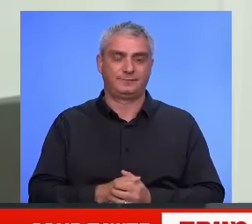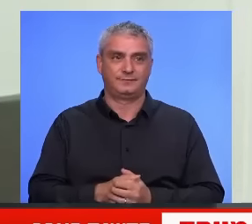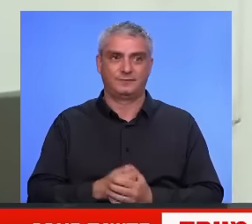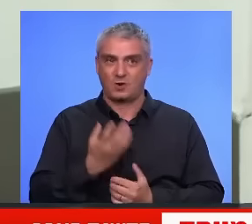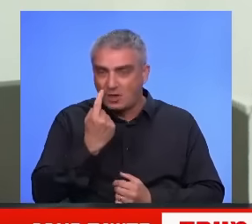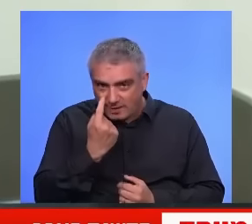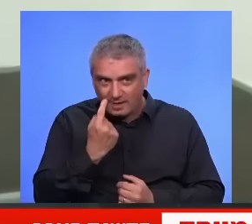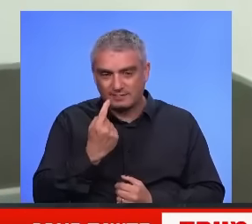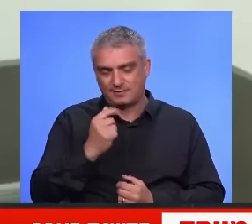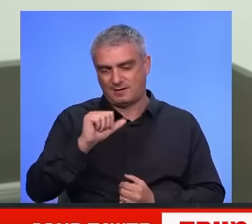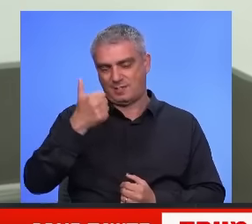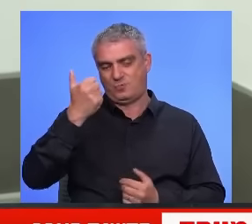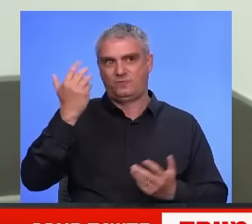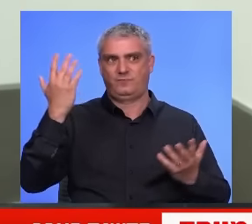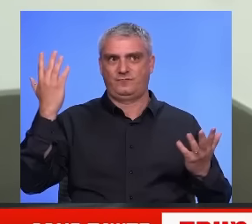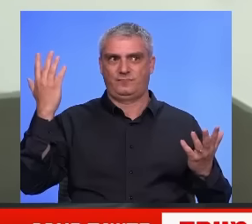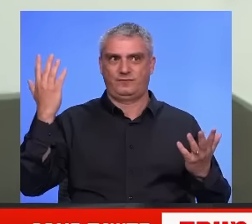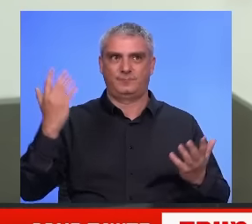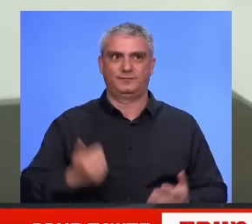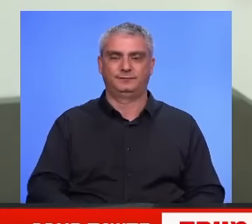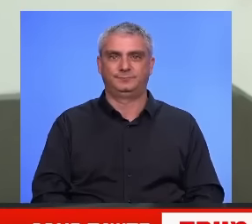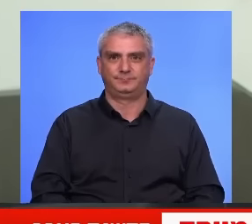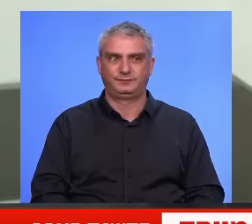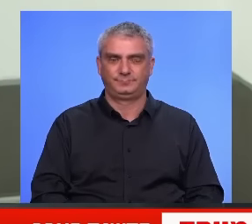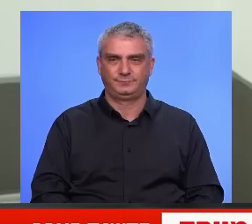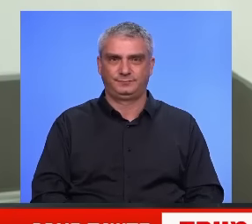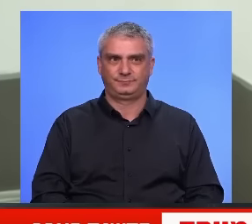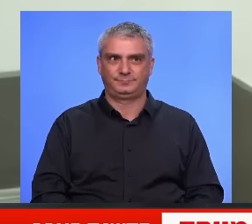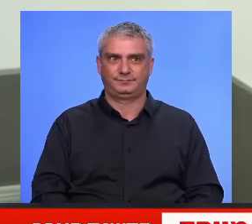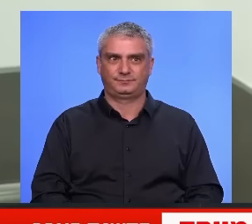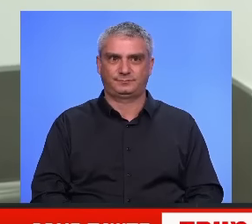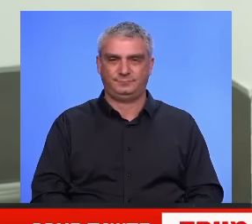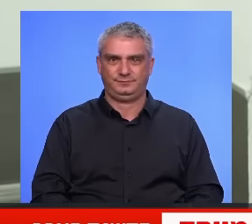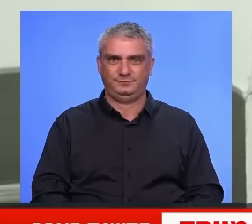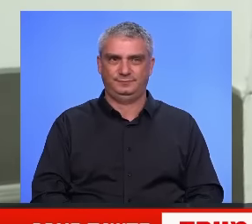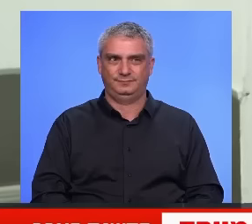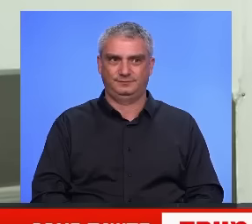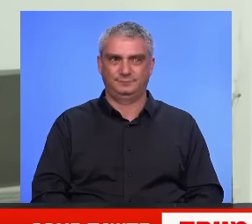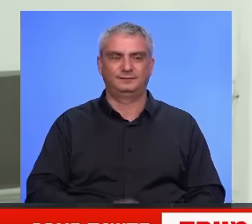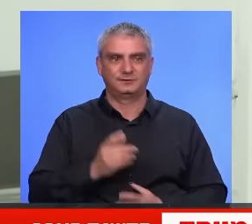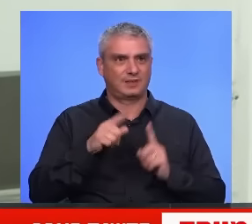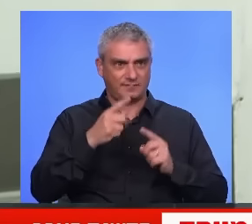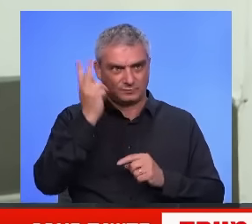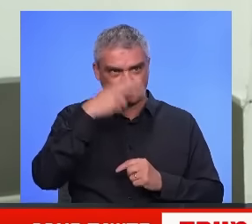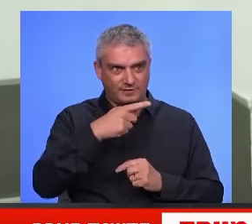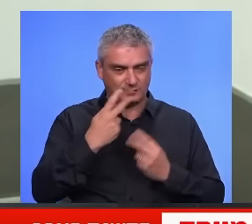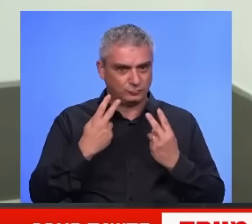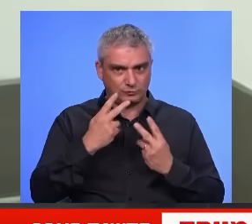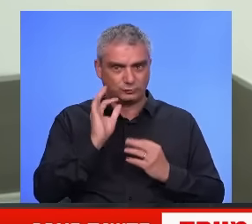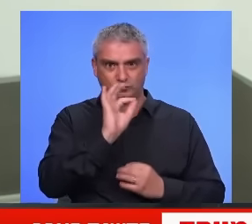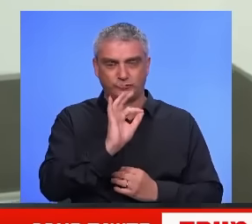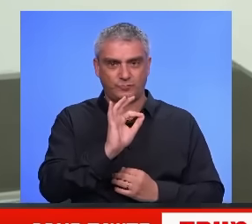כיף. יאלוף. יש רגע שאת מבינה שאת משמעותית